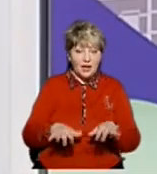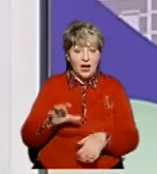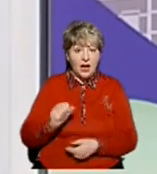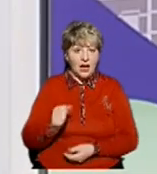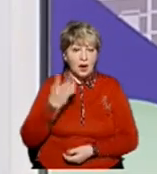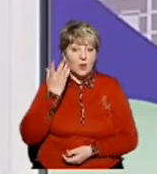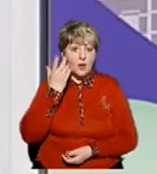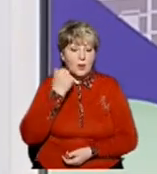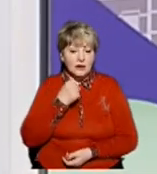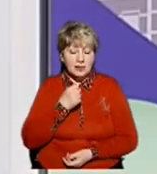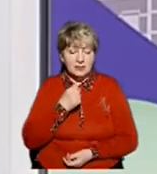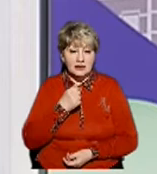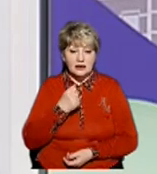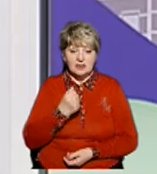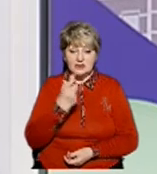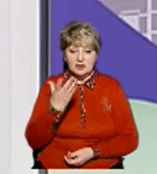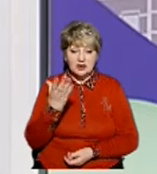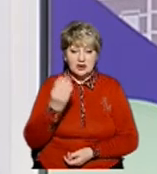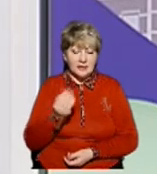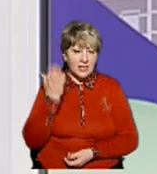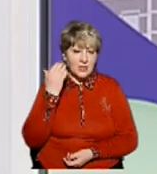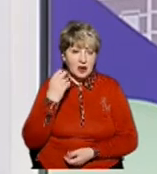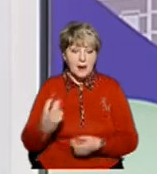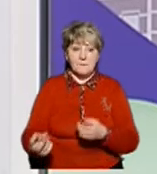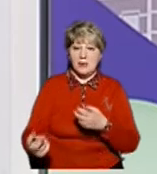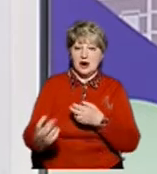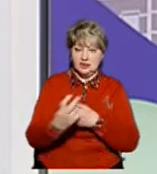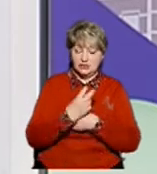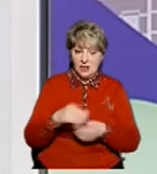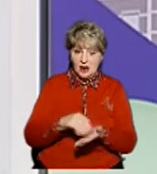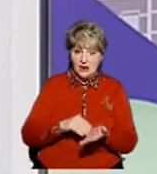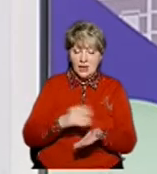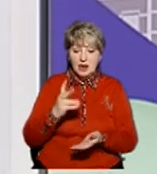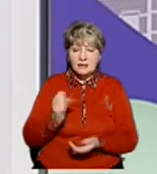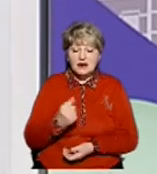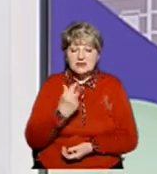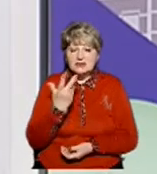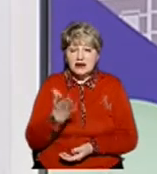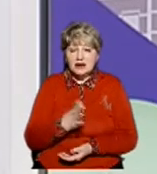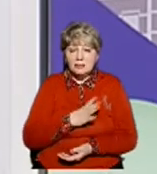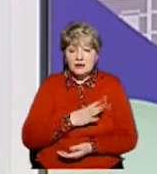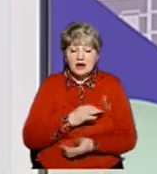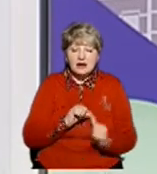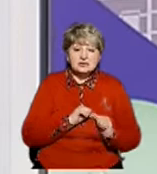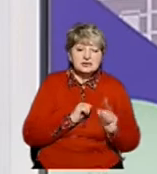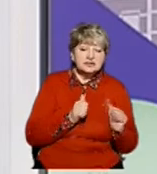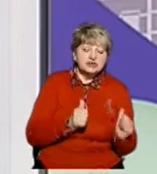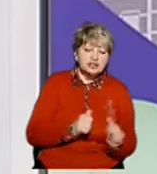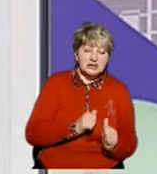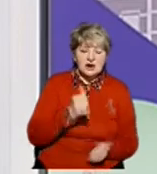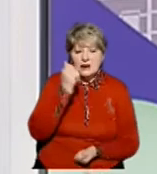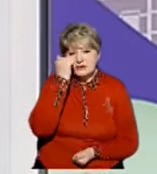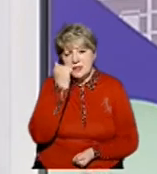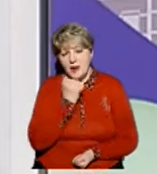коли буквально пару днів назад вона прийшла і настільки була щира і дякувала, що той